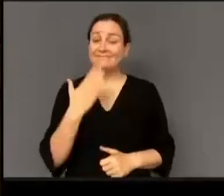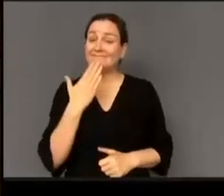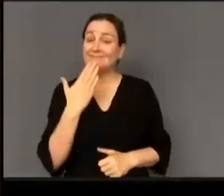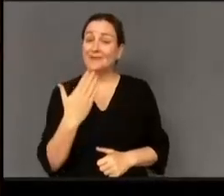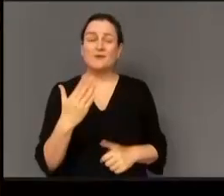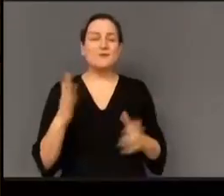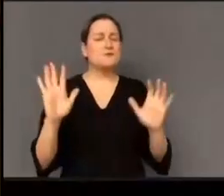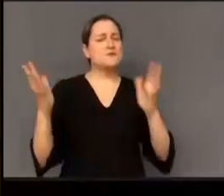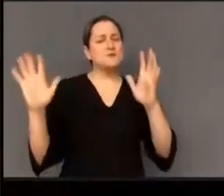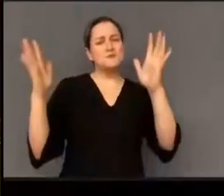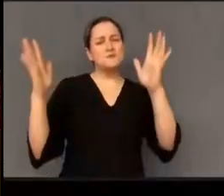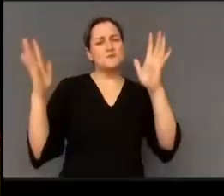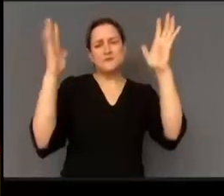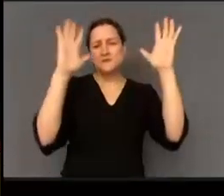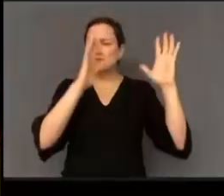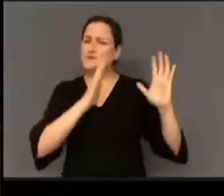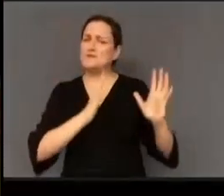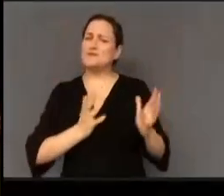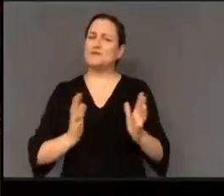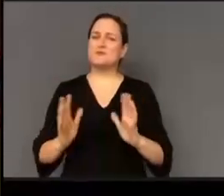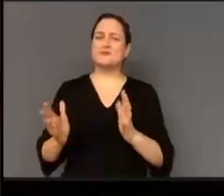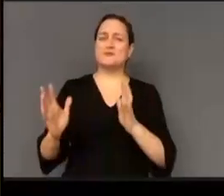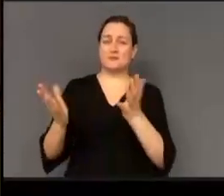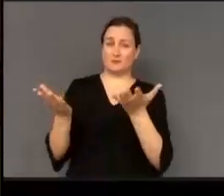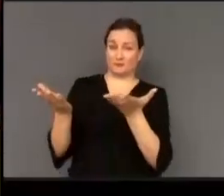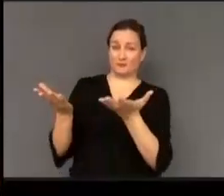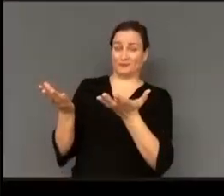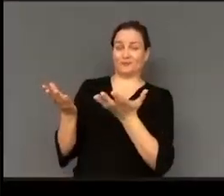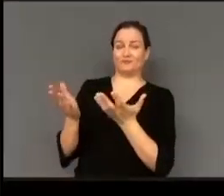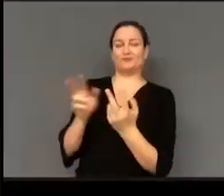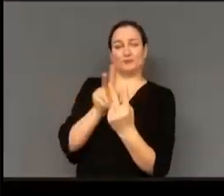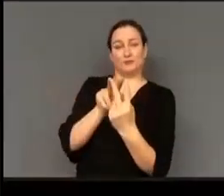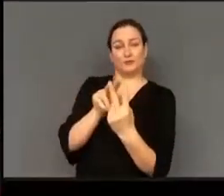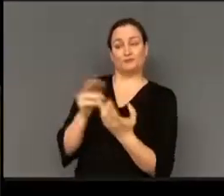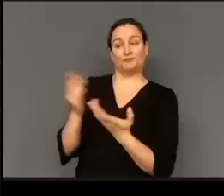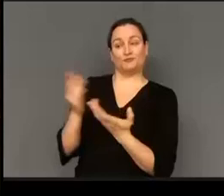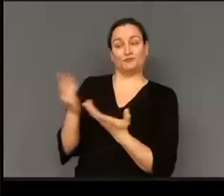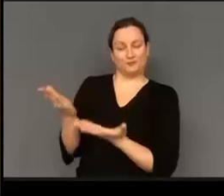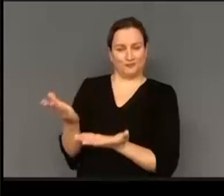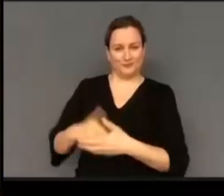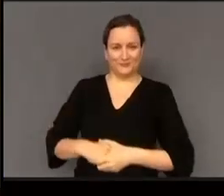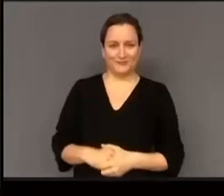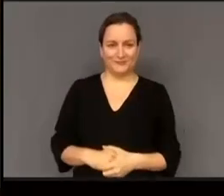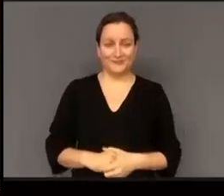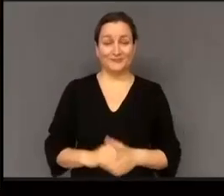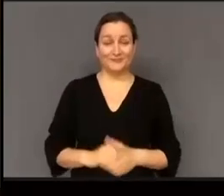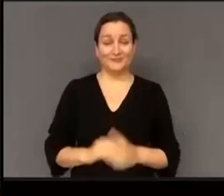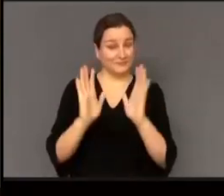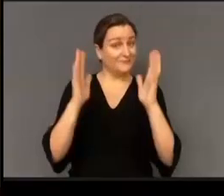え大変にありがとうございましたもう一度2人に盛大な拍手をお願いいたし